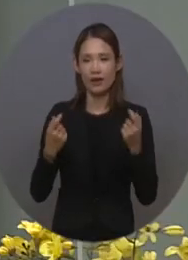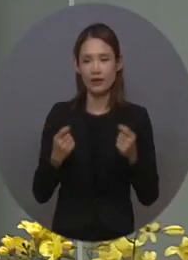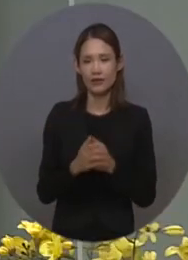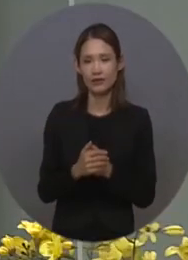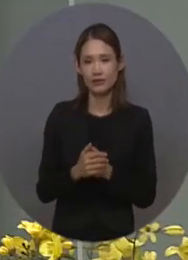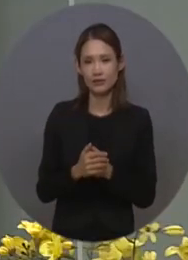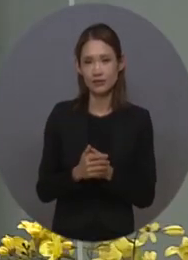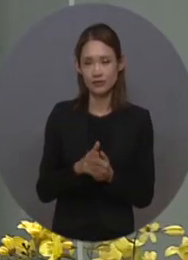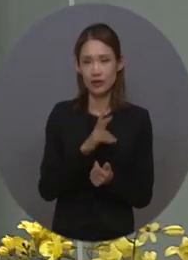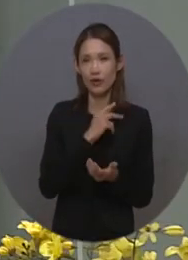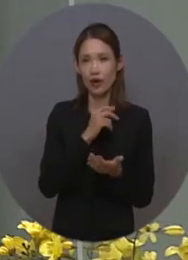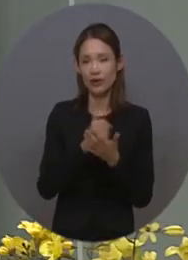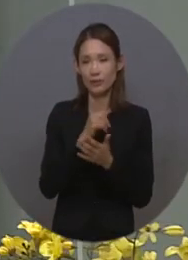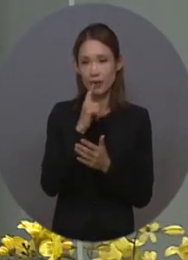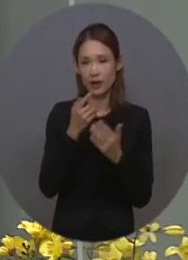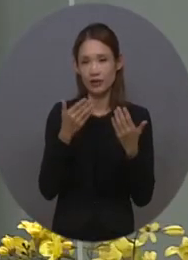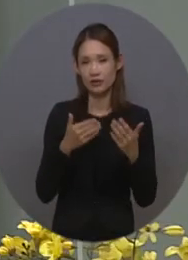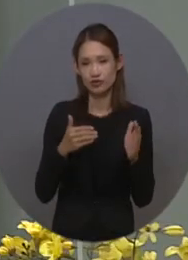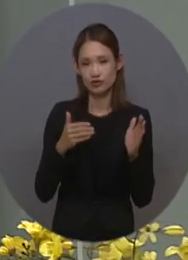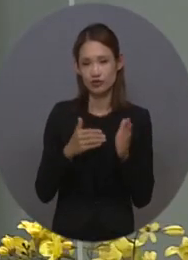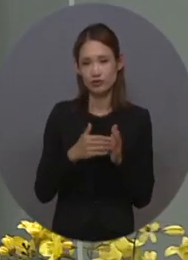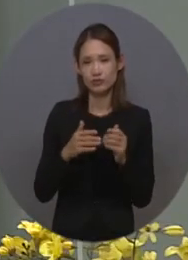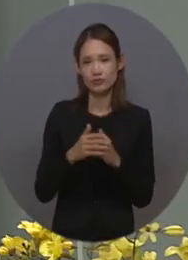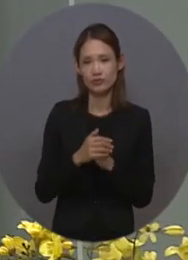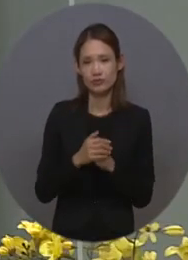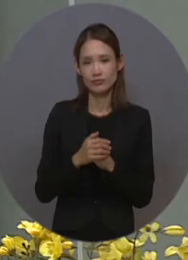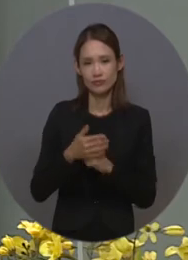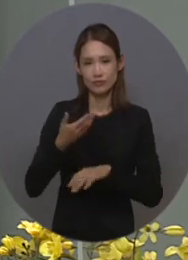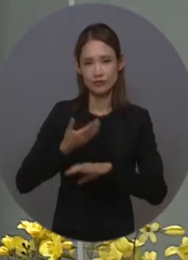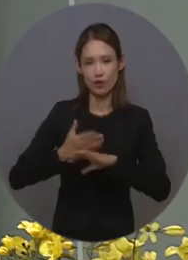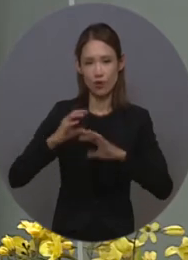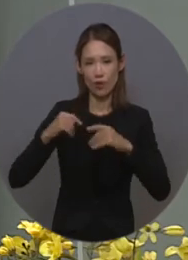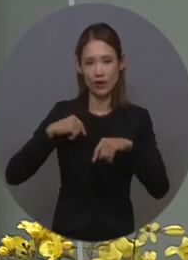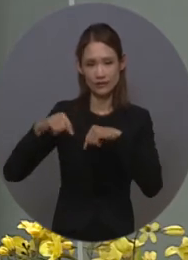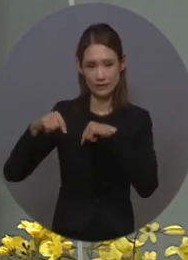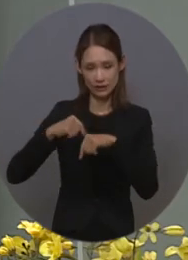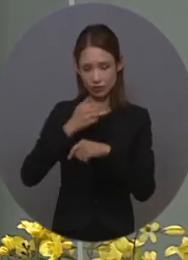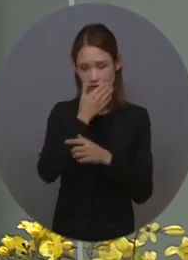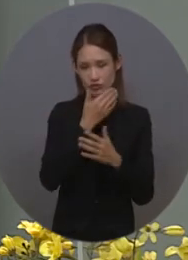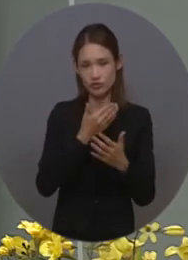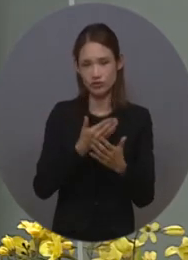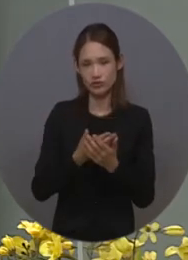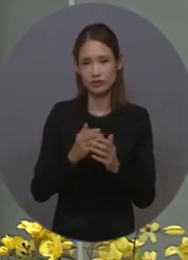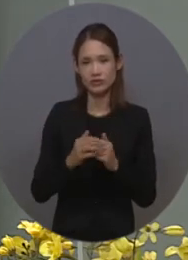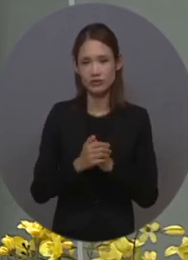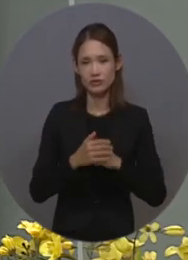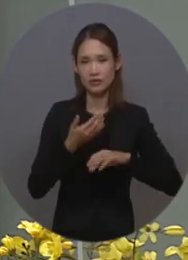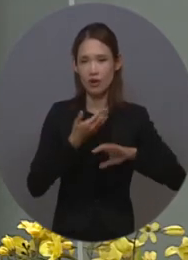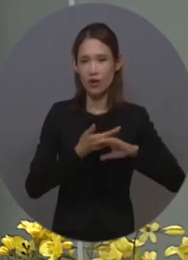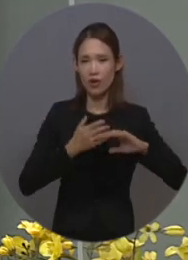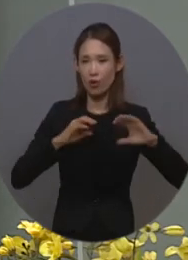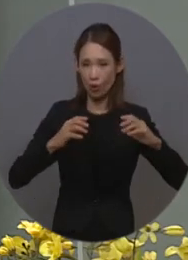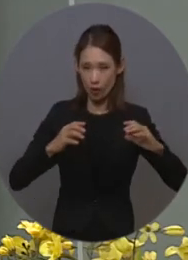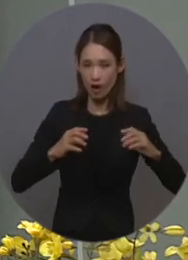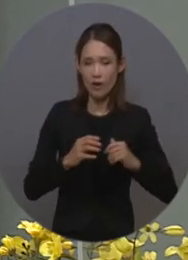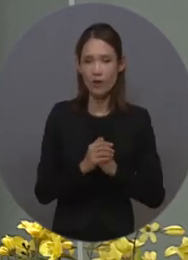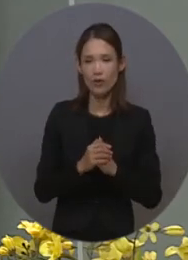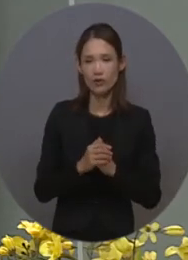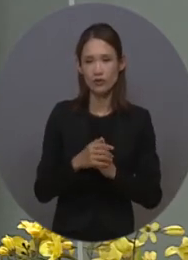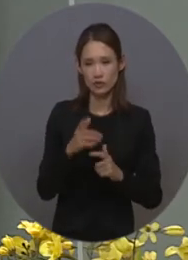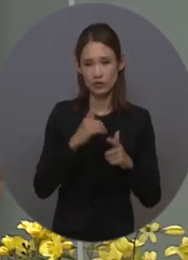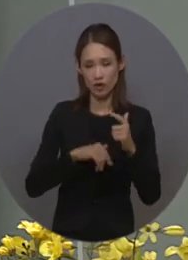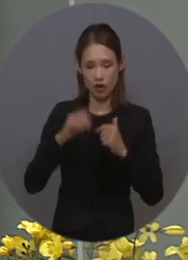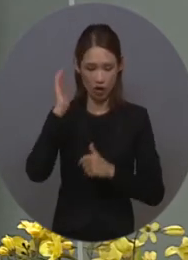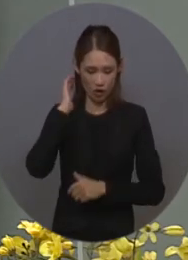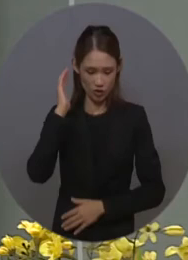박진 의원님 말씀 중에 정말 이제 외치가 정말 중요하다 얘기하셨고 또 해외에 많은 해외 정상들하고 같이